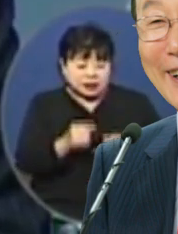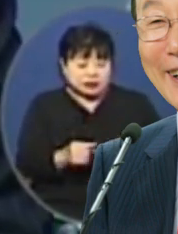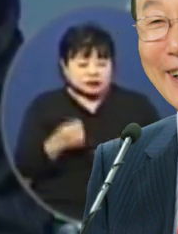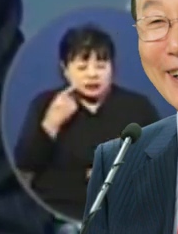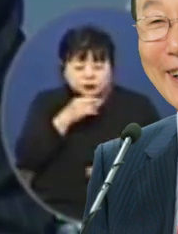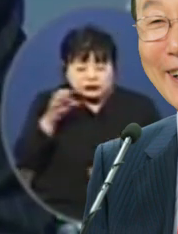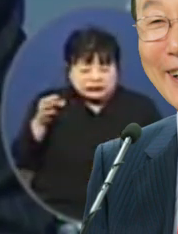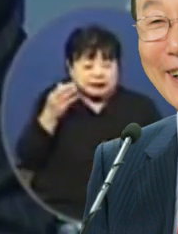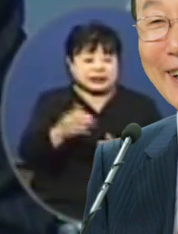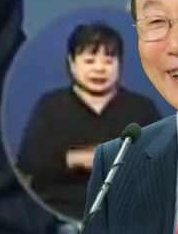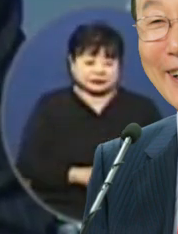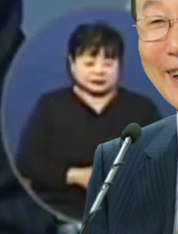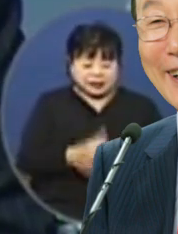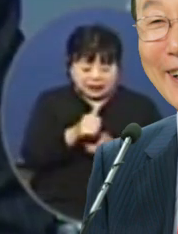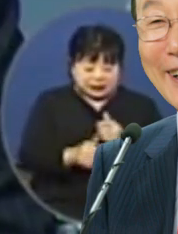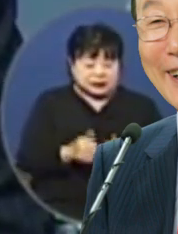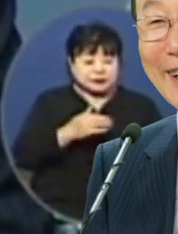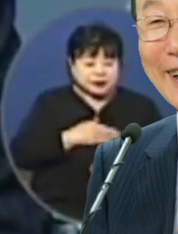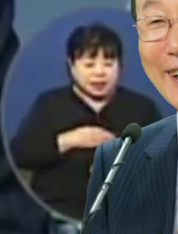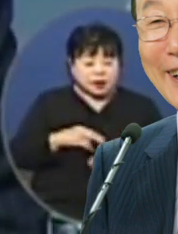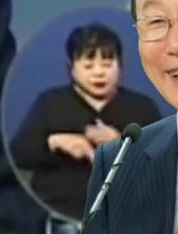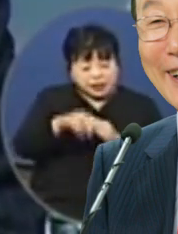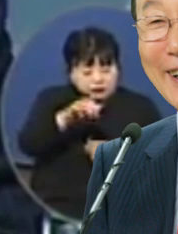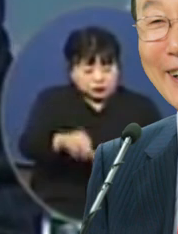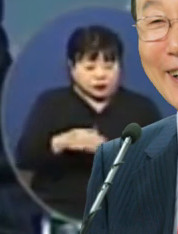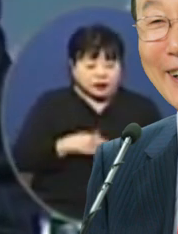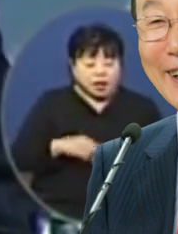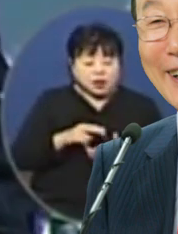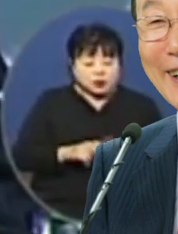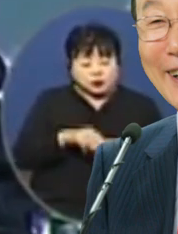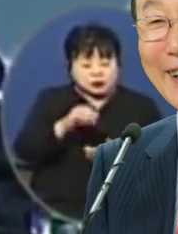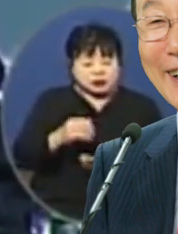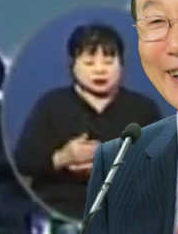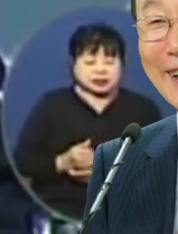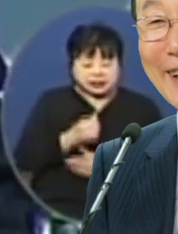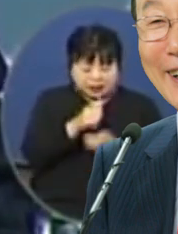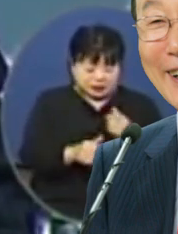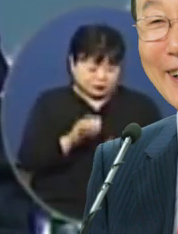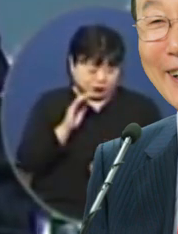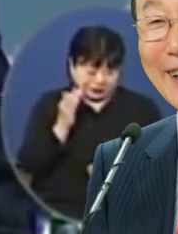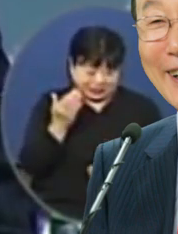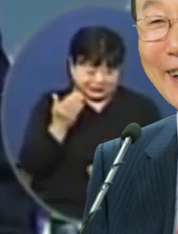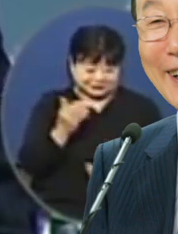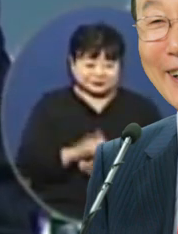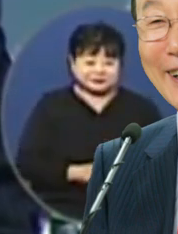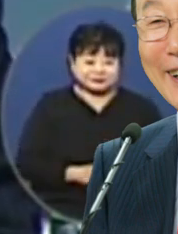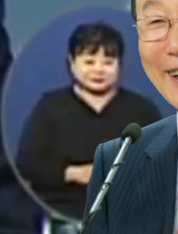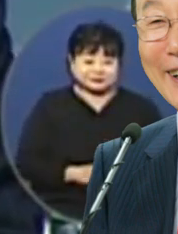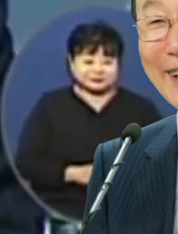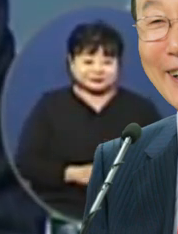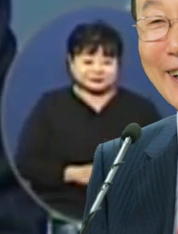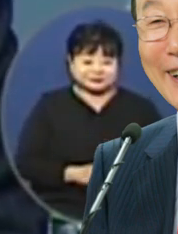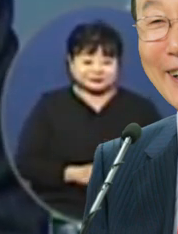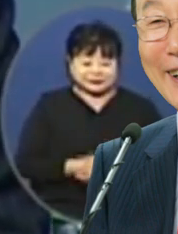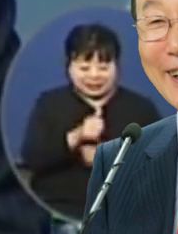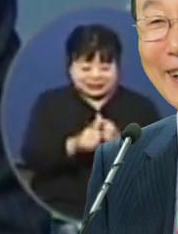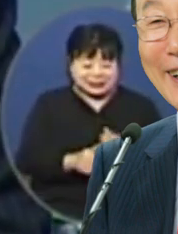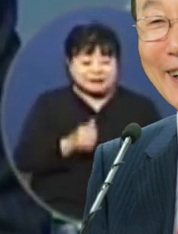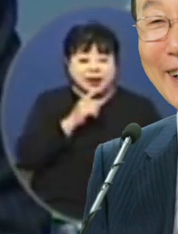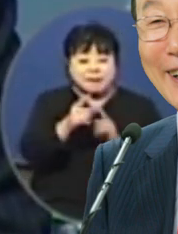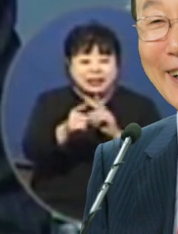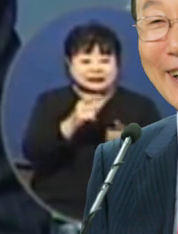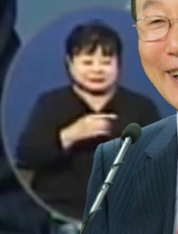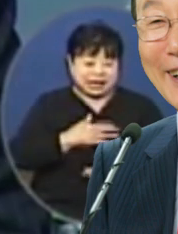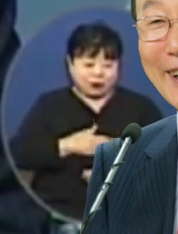입으로 시인합니다. 하나님은 나의 피란처요, 나의 요새요, 나의 의뢰하는 하나님이 됩니다. 그렇게 하나님의